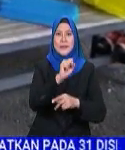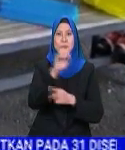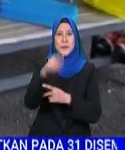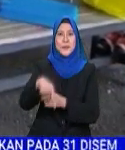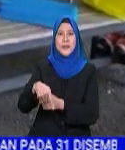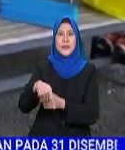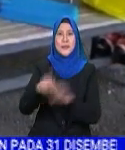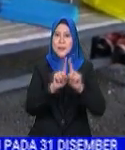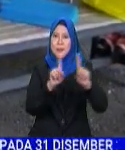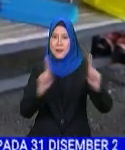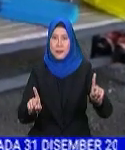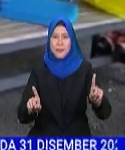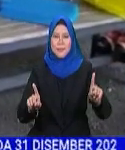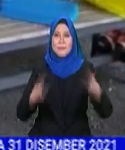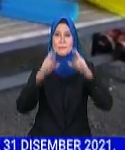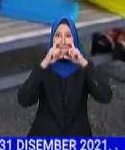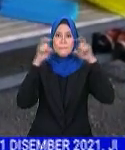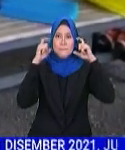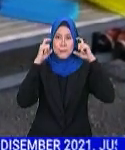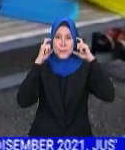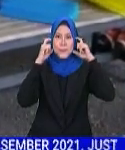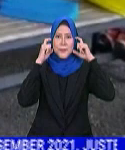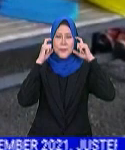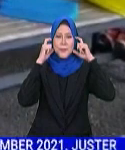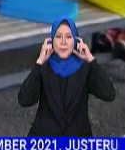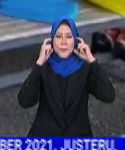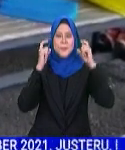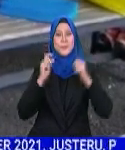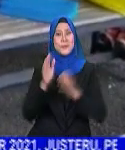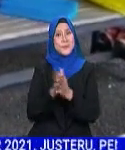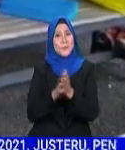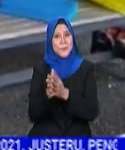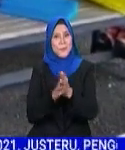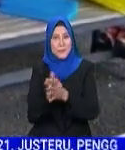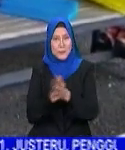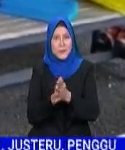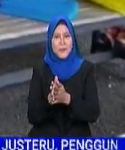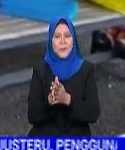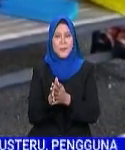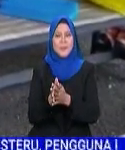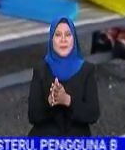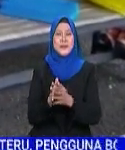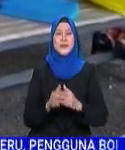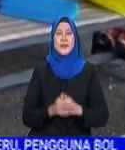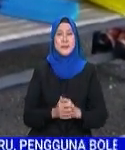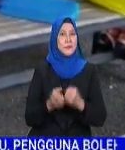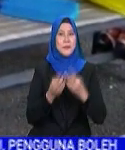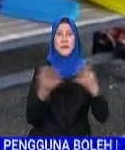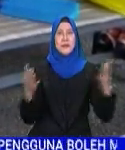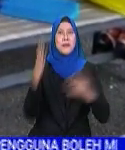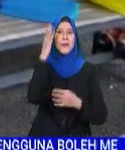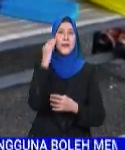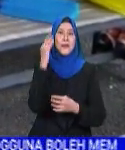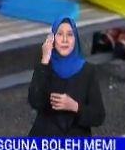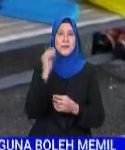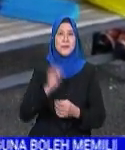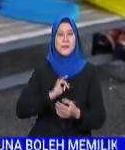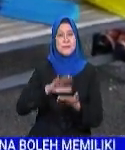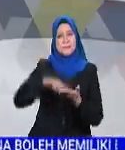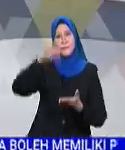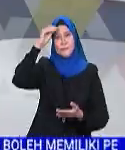jaga jarak, nak pastikan pakai face mask, cuci tangan. So benda tu lah yang banyaklah pengalaman yang saya belajar.